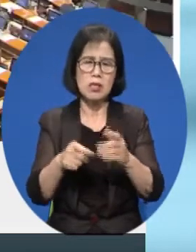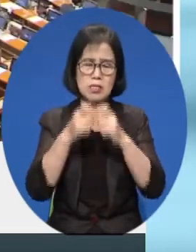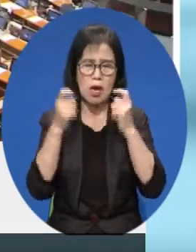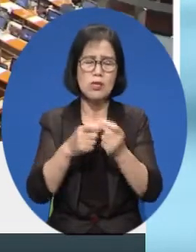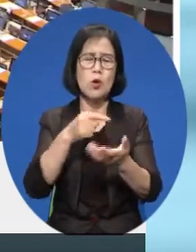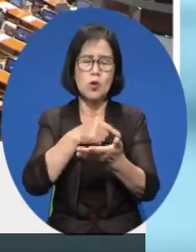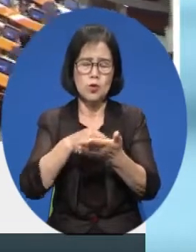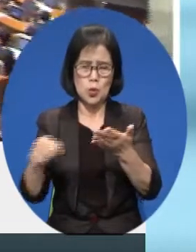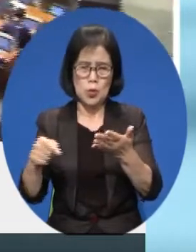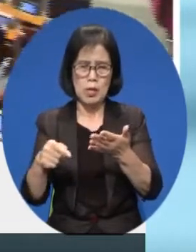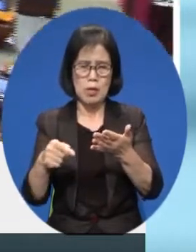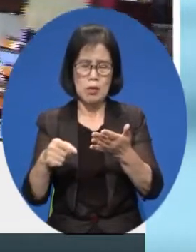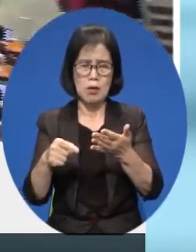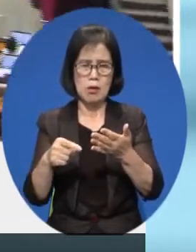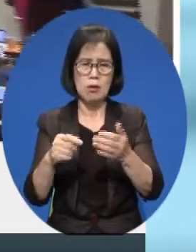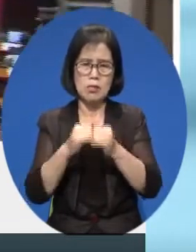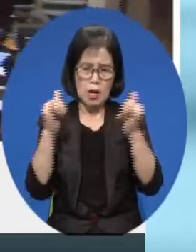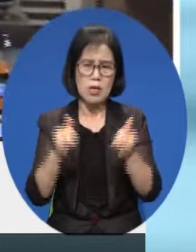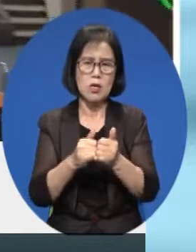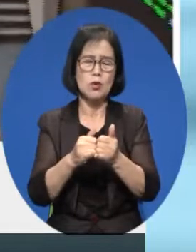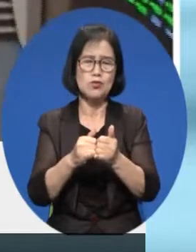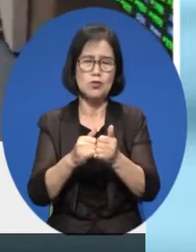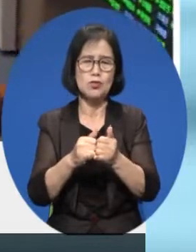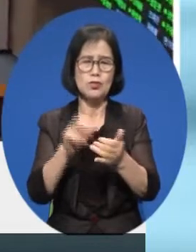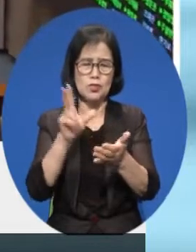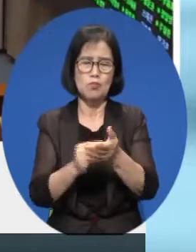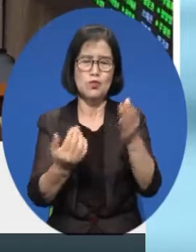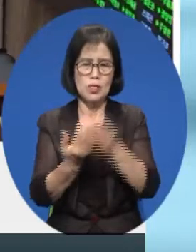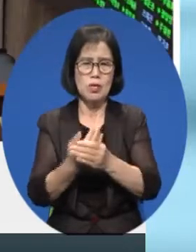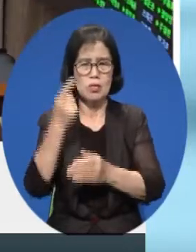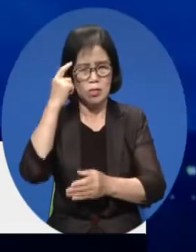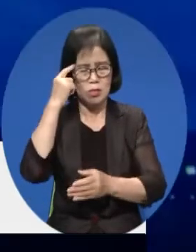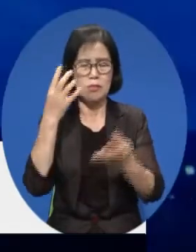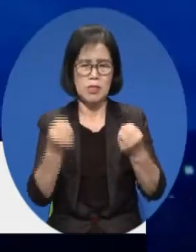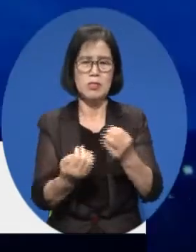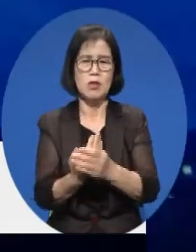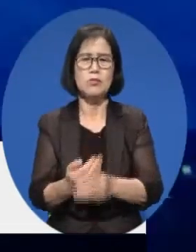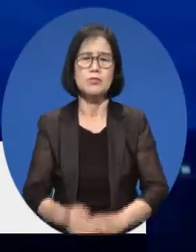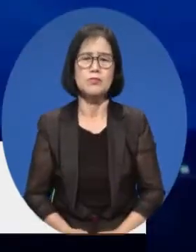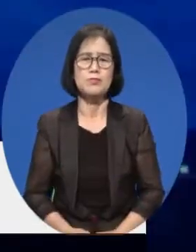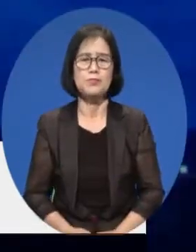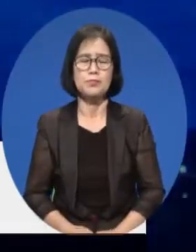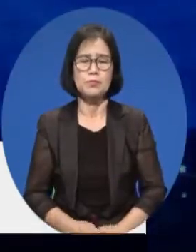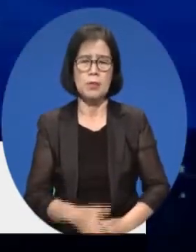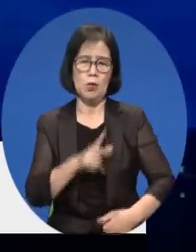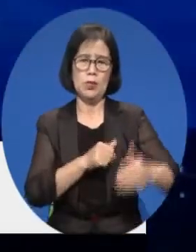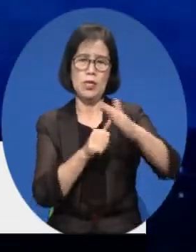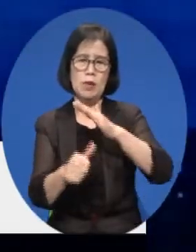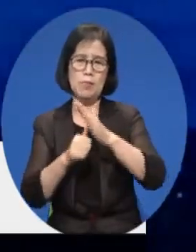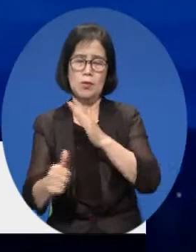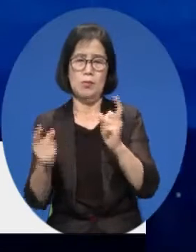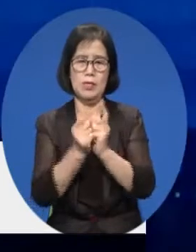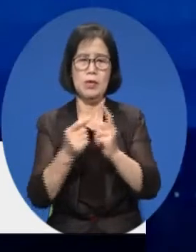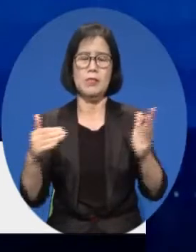아마 민주당이 감안하지 않을까 이렇게 개인적으로 생각합니다. 알겠습니다. 방금 확인이 됐는데 원내대표단의 만남은